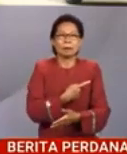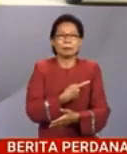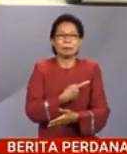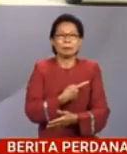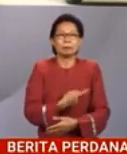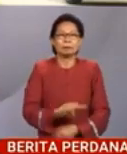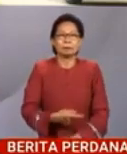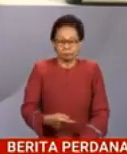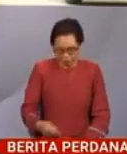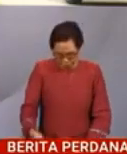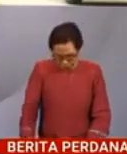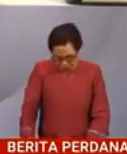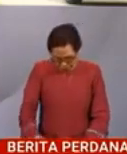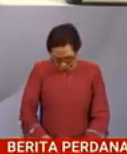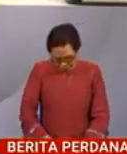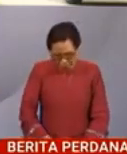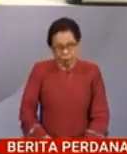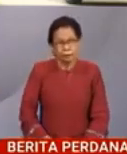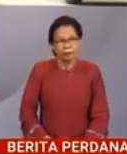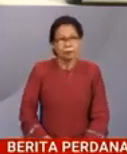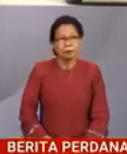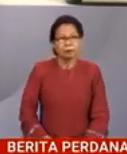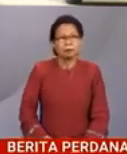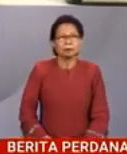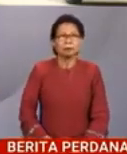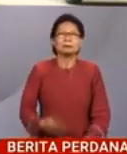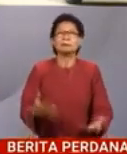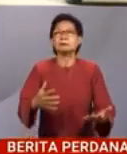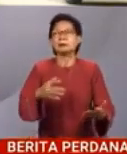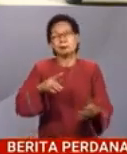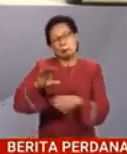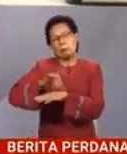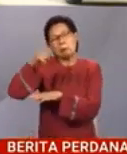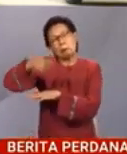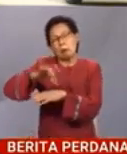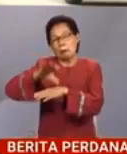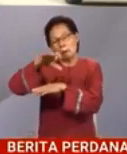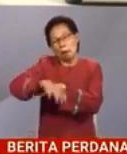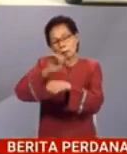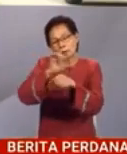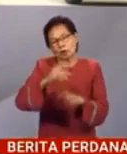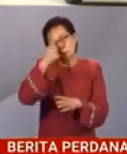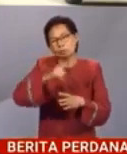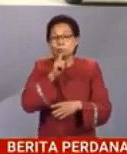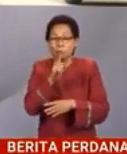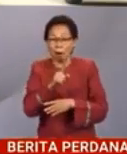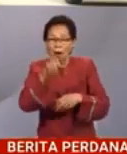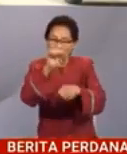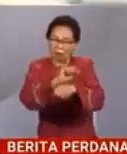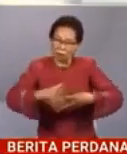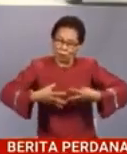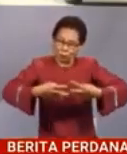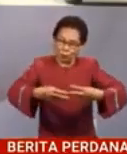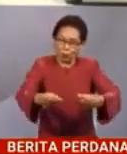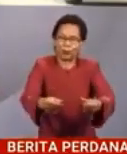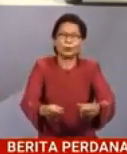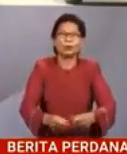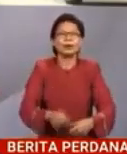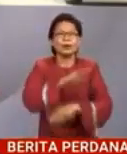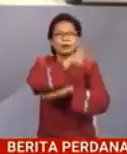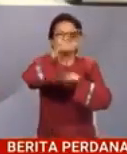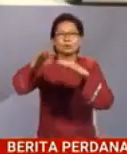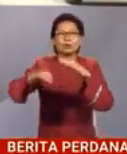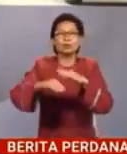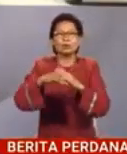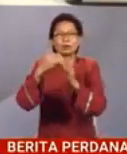yang akan ramai, so saya akan terpaksa bertugaslah untuk kata orang apa, untuk memastikan kelancaran pada hari tersebut. Kepada semua sahabat